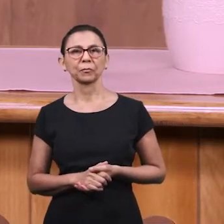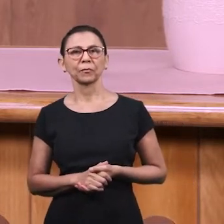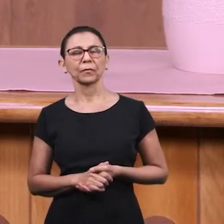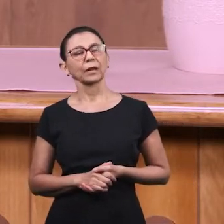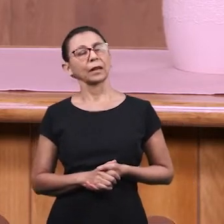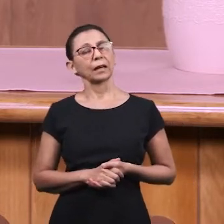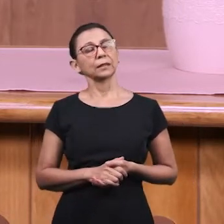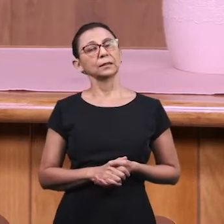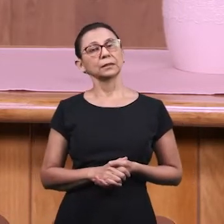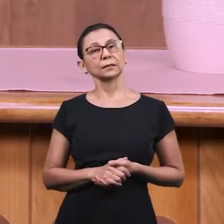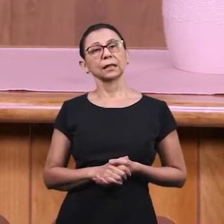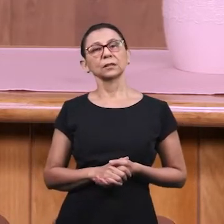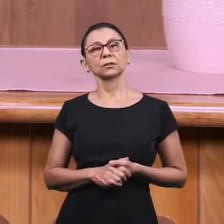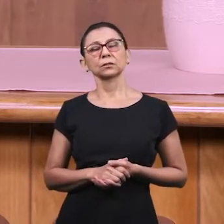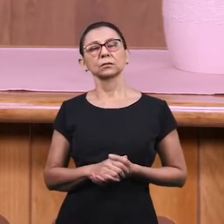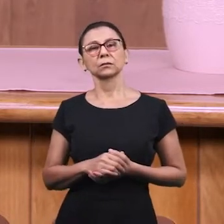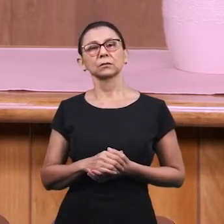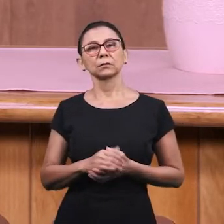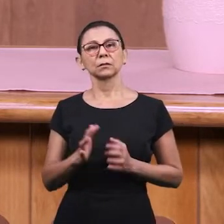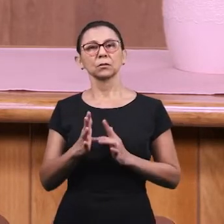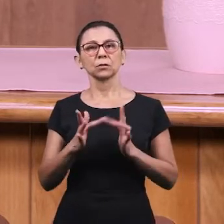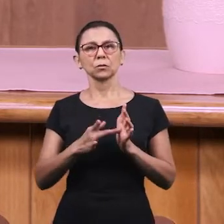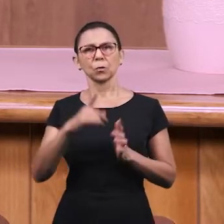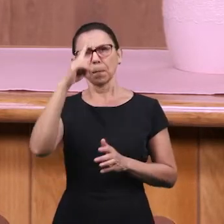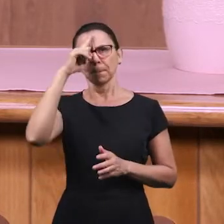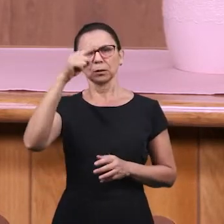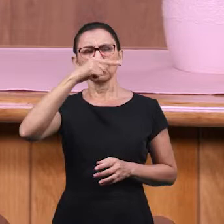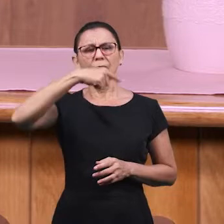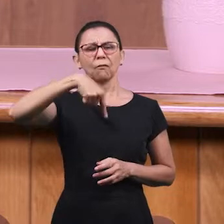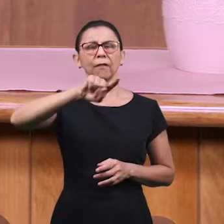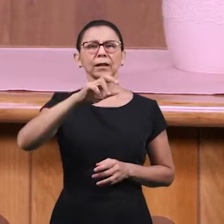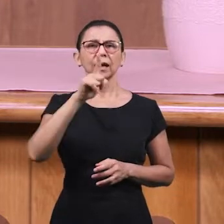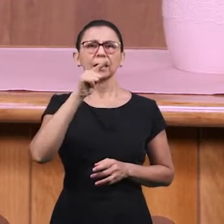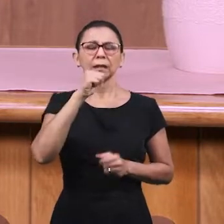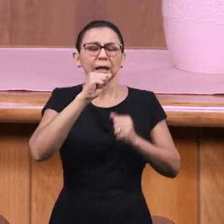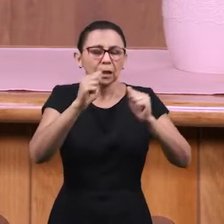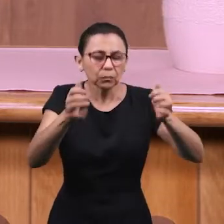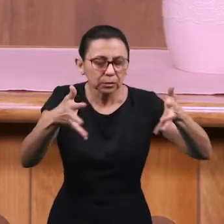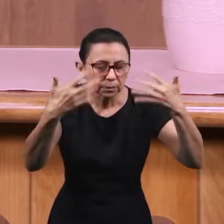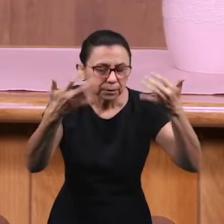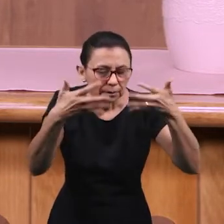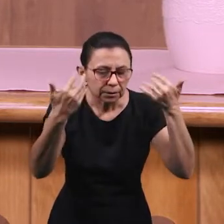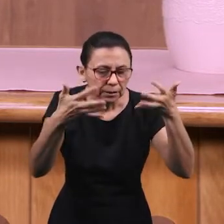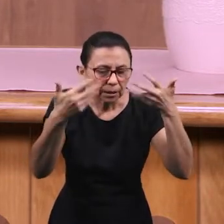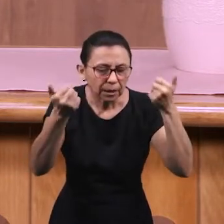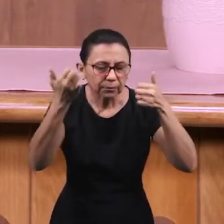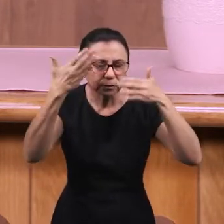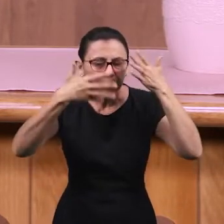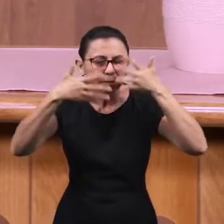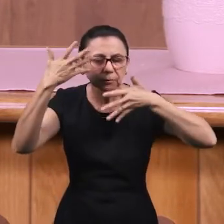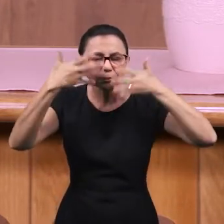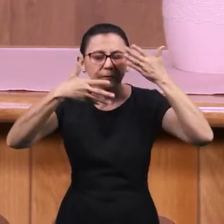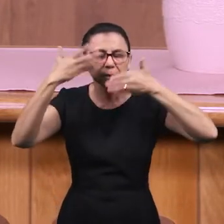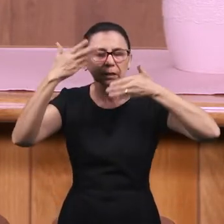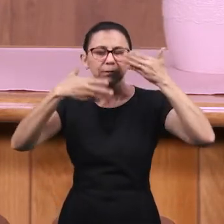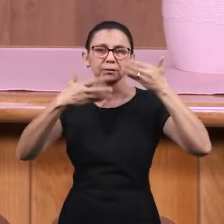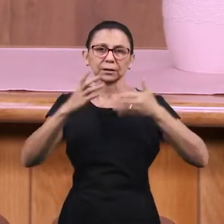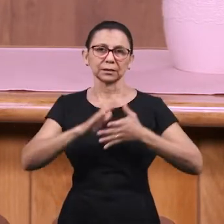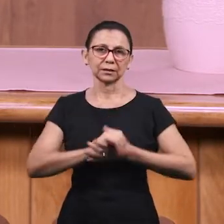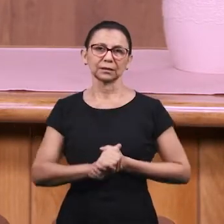брением, пойди умойся. Почему ты должен пойти умыться? Смой себя глину.